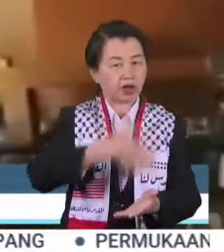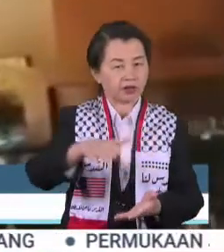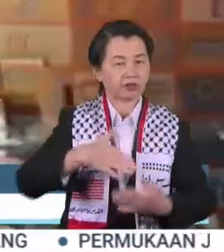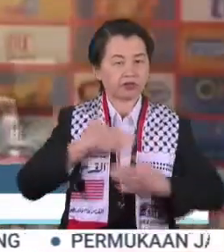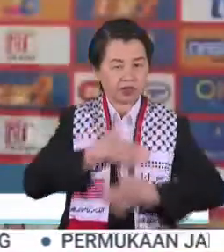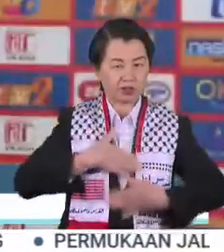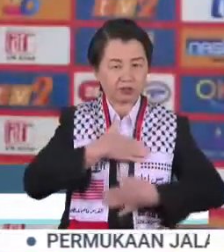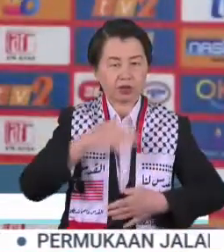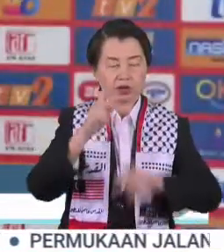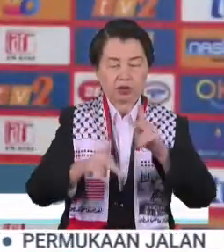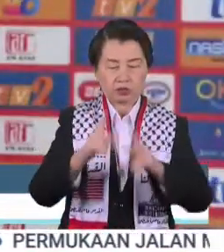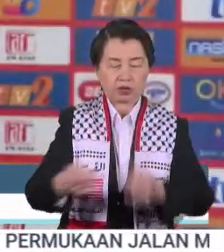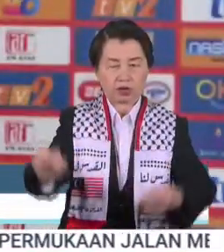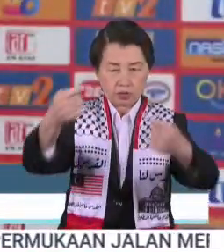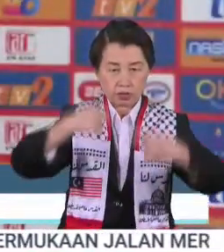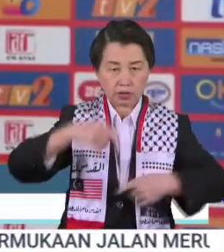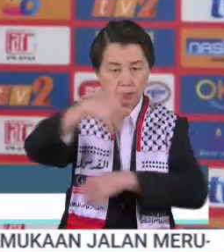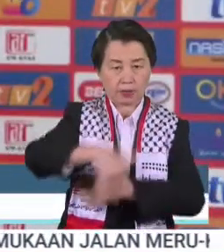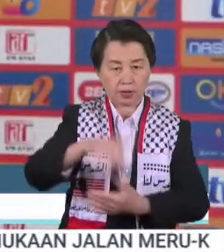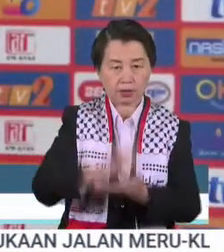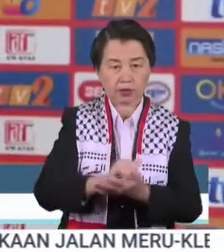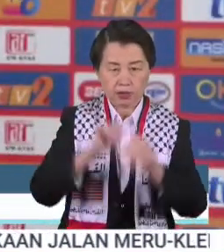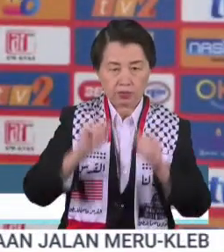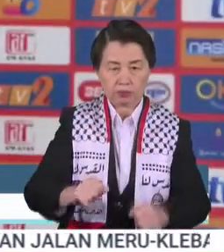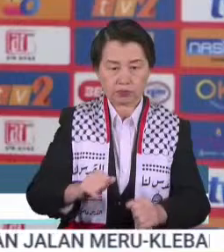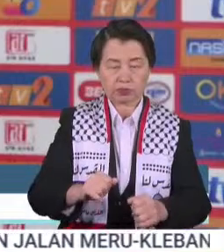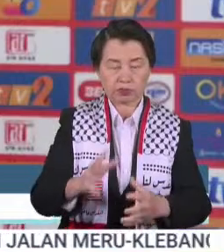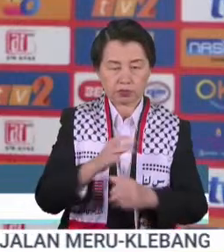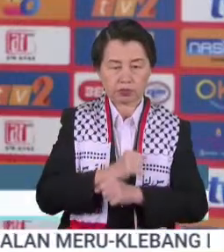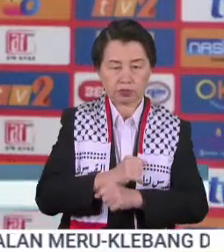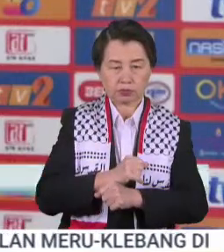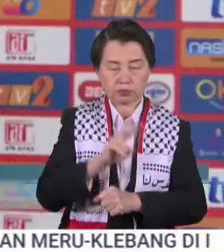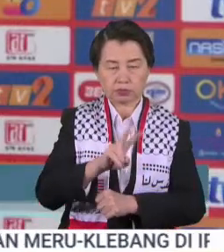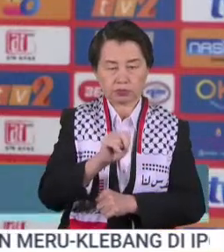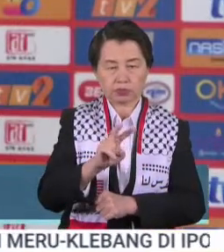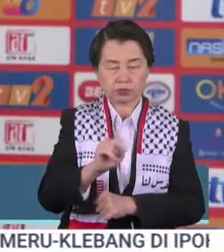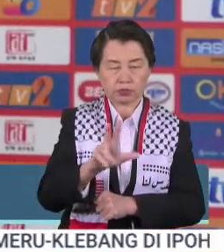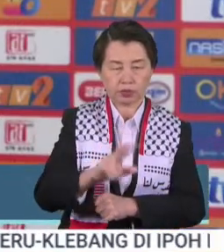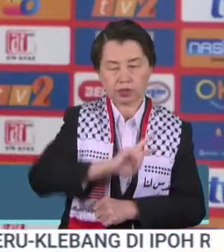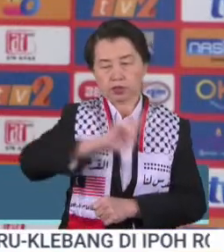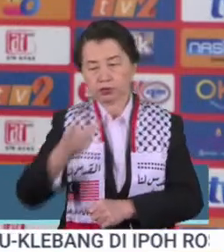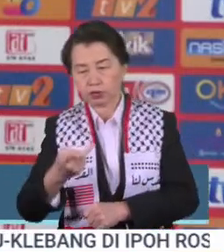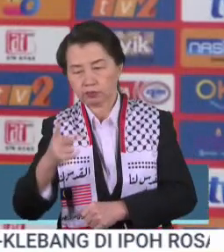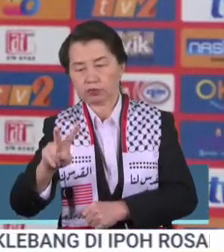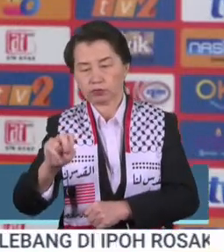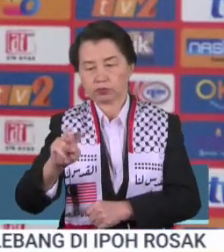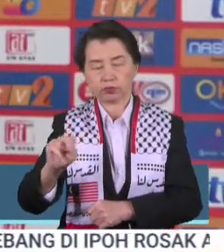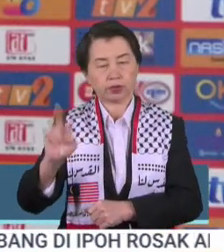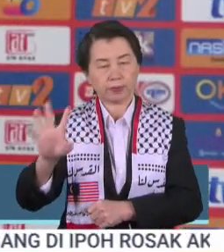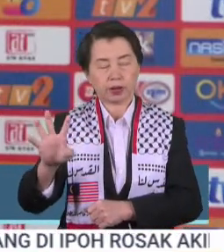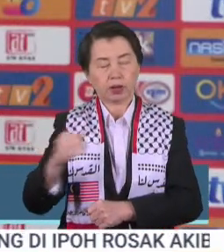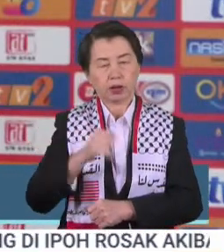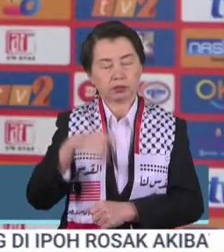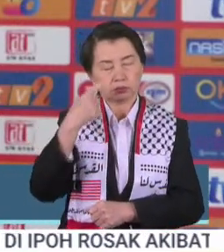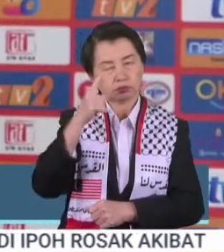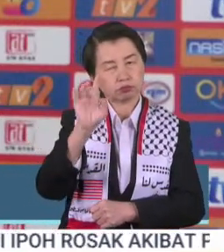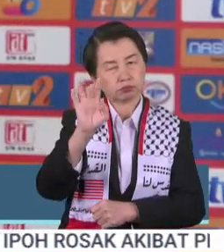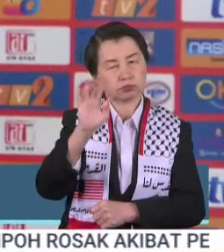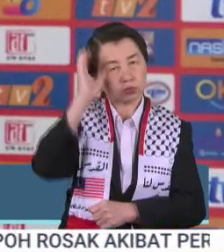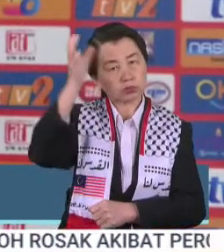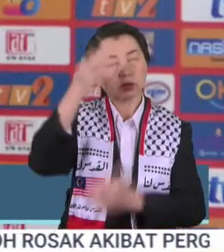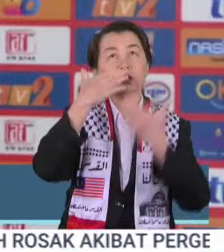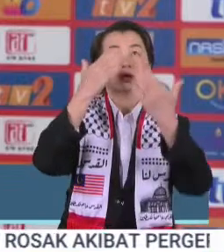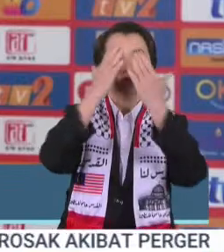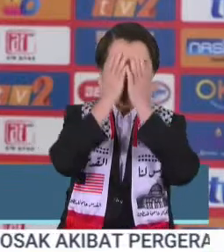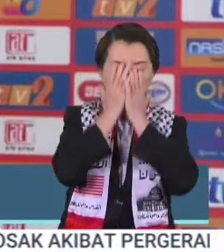pada malam itu dapat transform 2023 ke 2024 ni dengan satu konsep yang